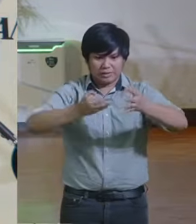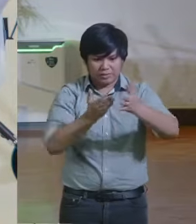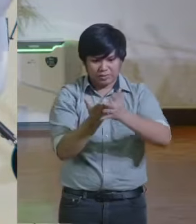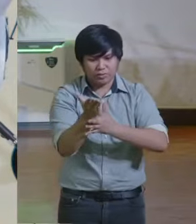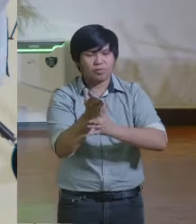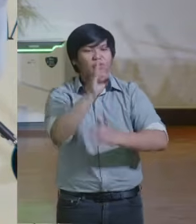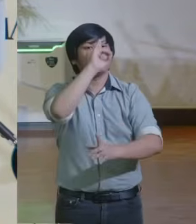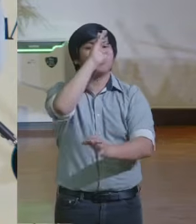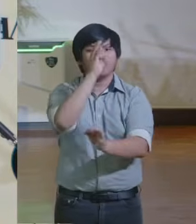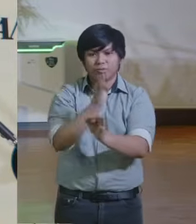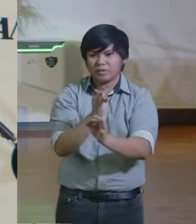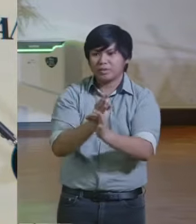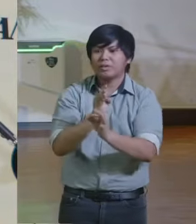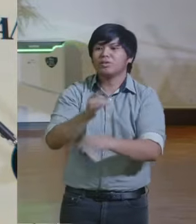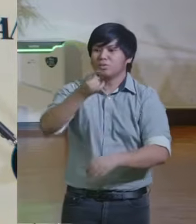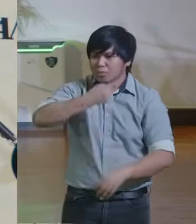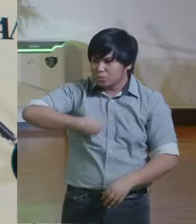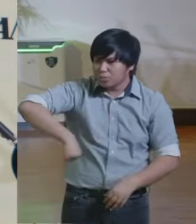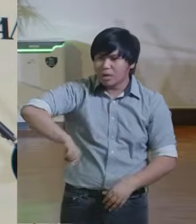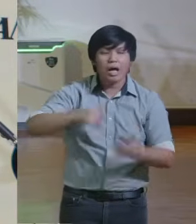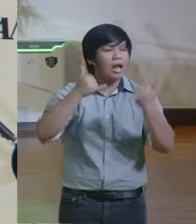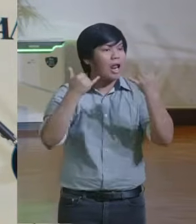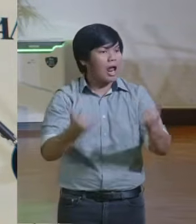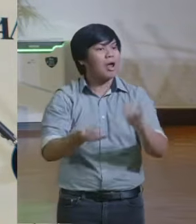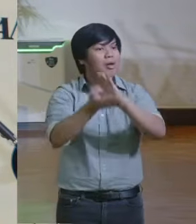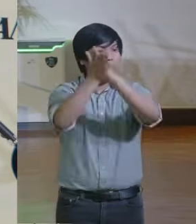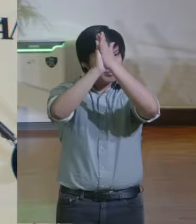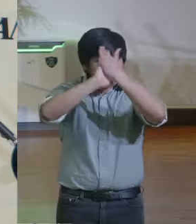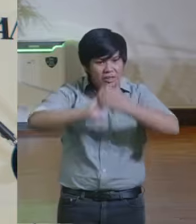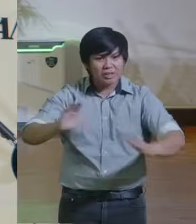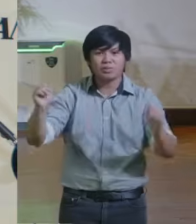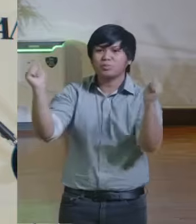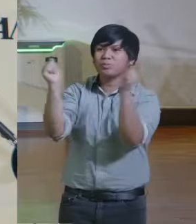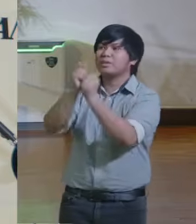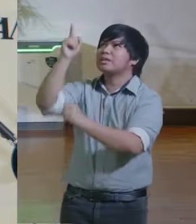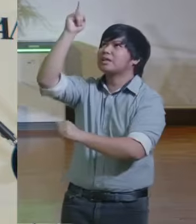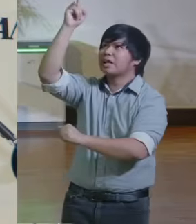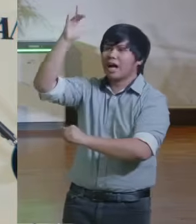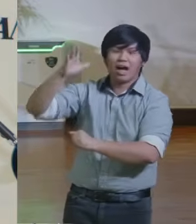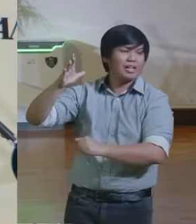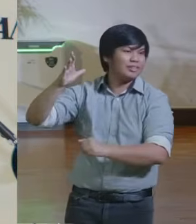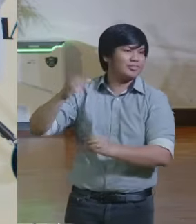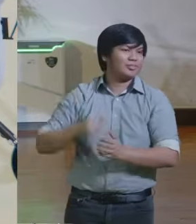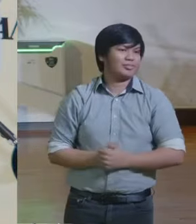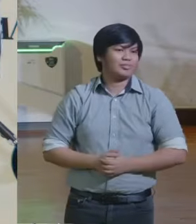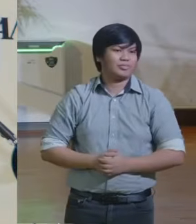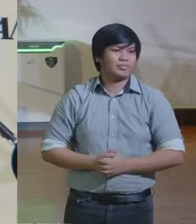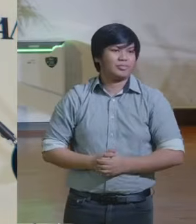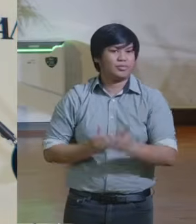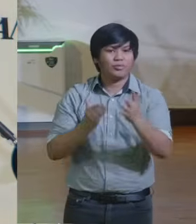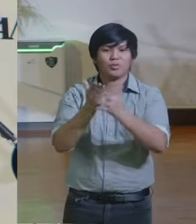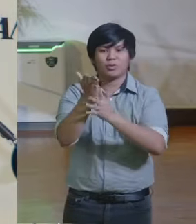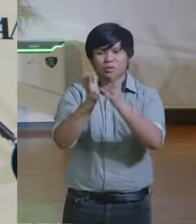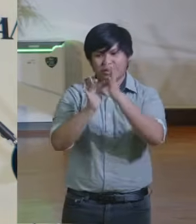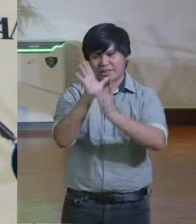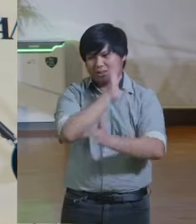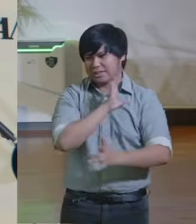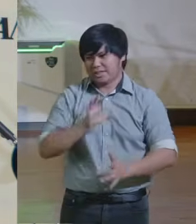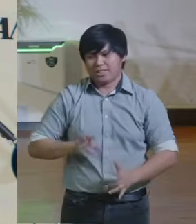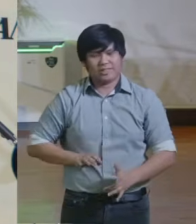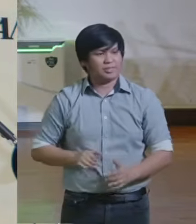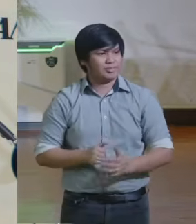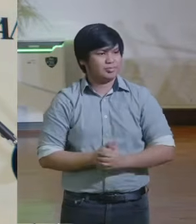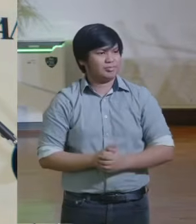faith, we have peace with God through our Lord Jesus Christ.